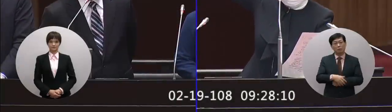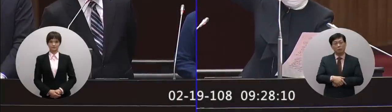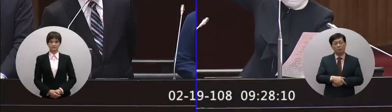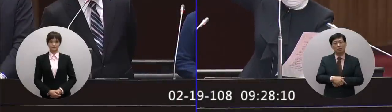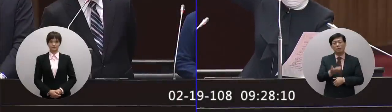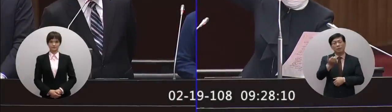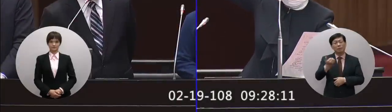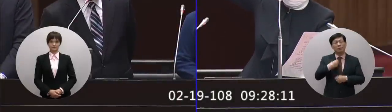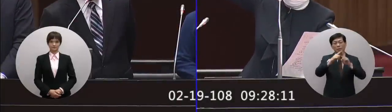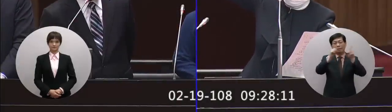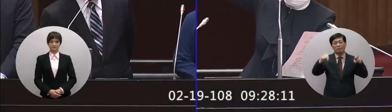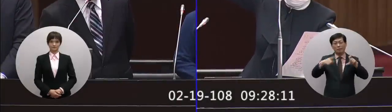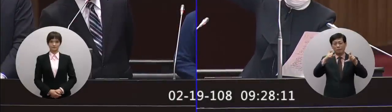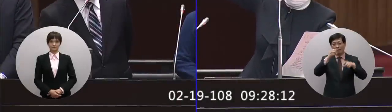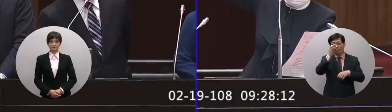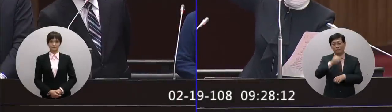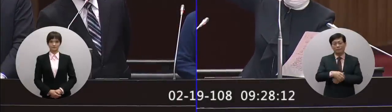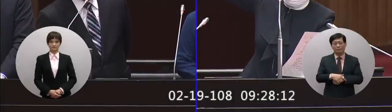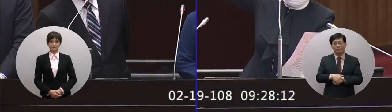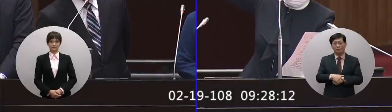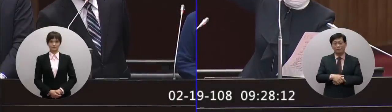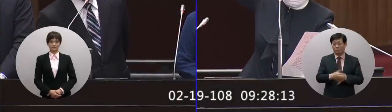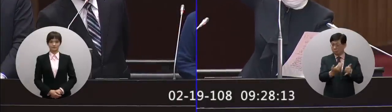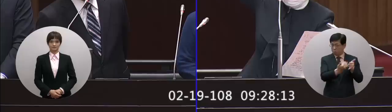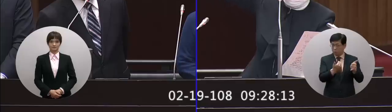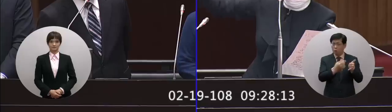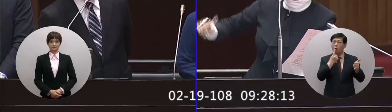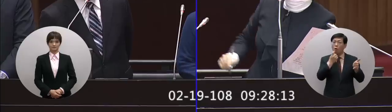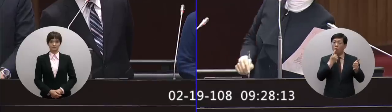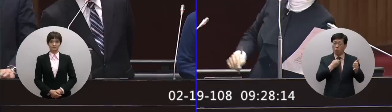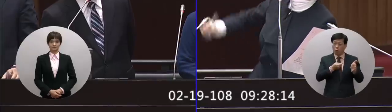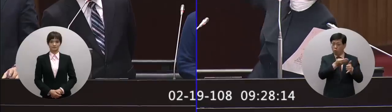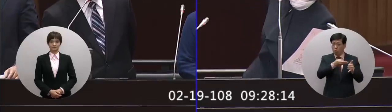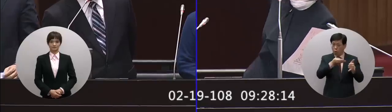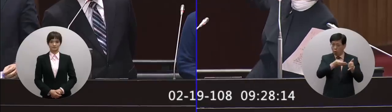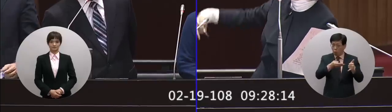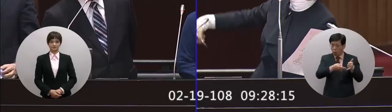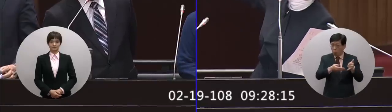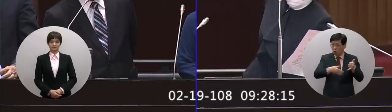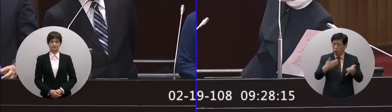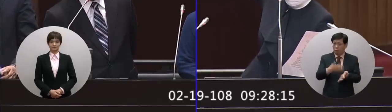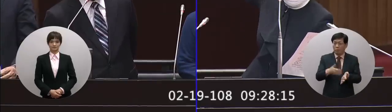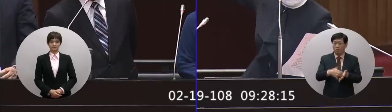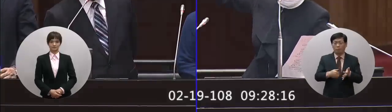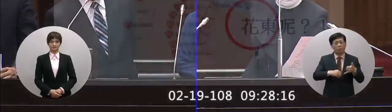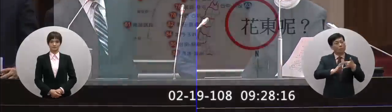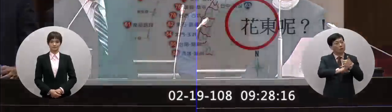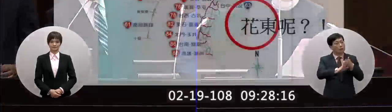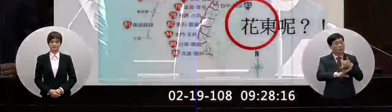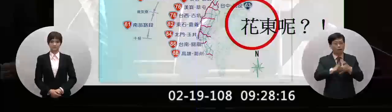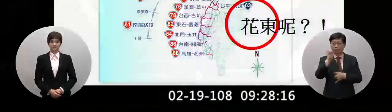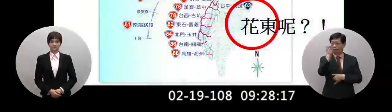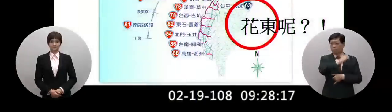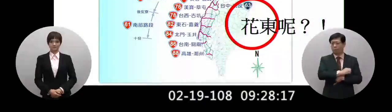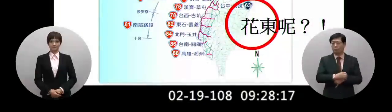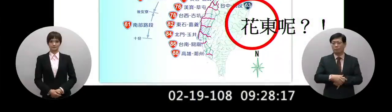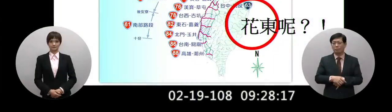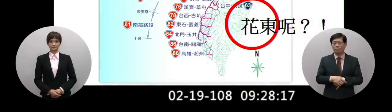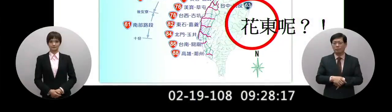再回到那个图片，西部红红的一条，花东完全没